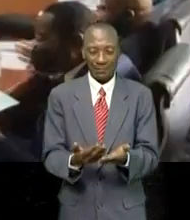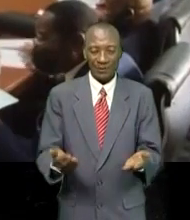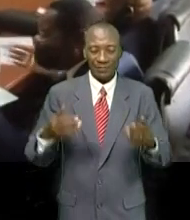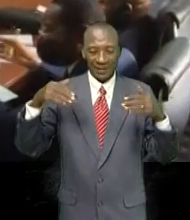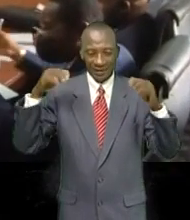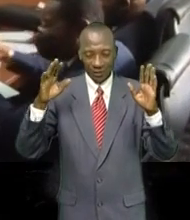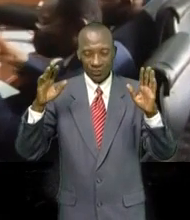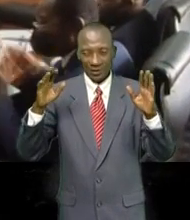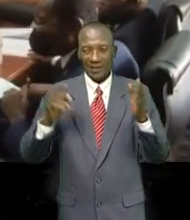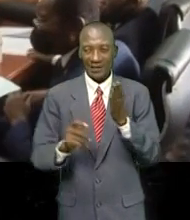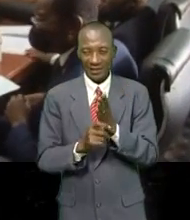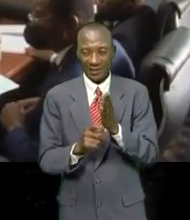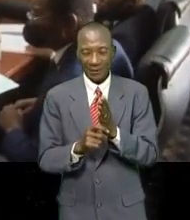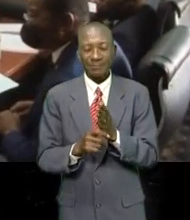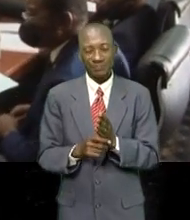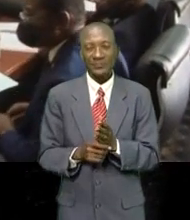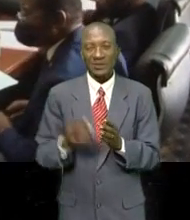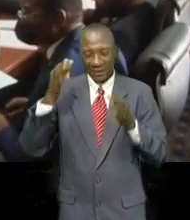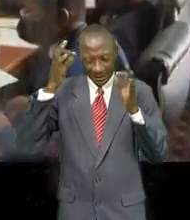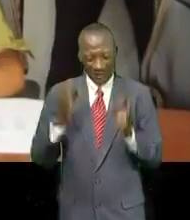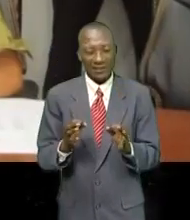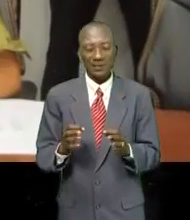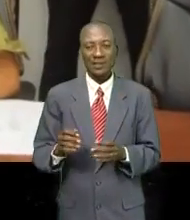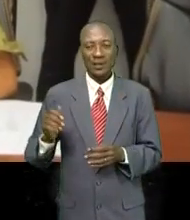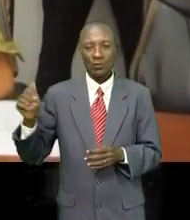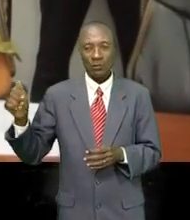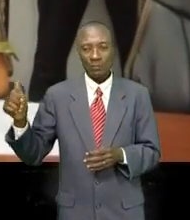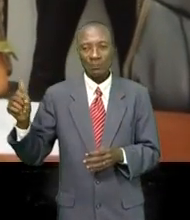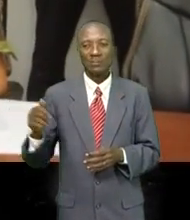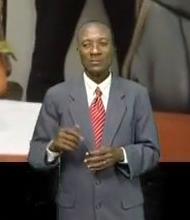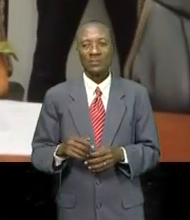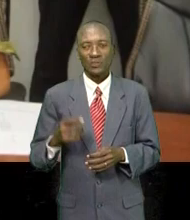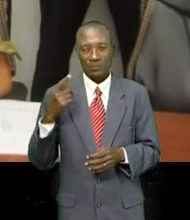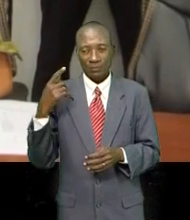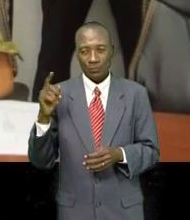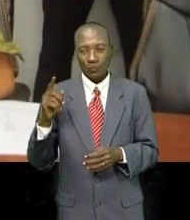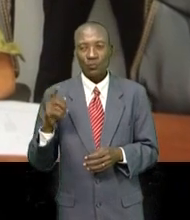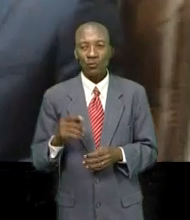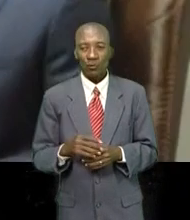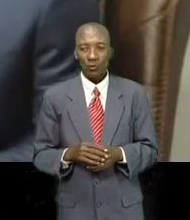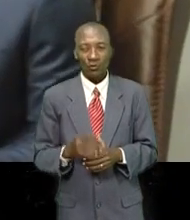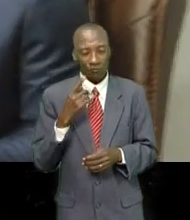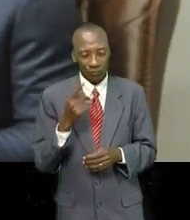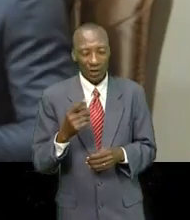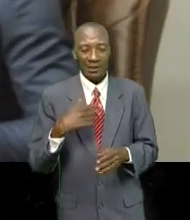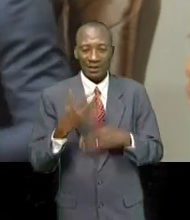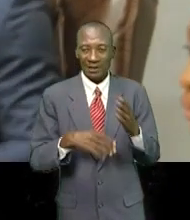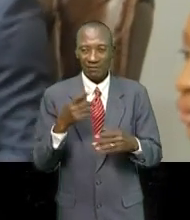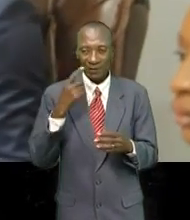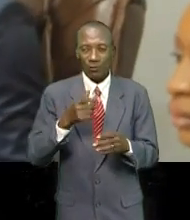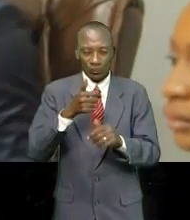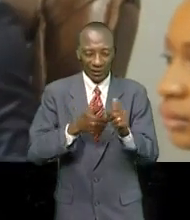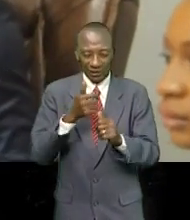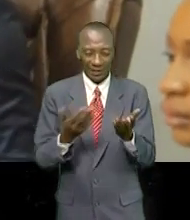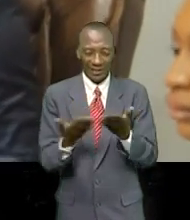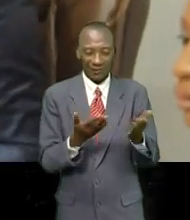le professeur Tony Mwaba Kazadi, a décidé d'évaluer hebdomadairement le travail qu'effectue chaque service et direction de son ministère.